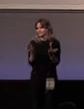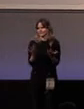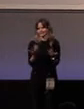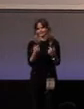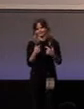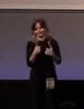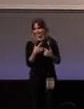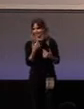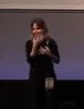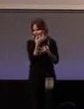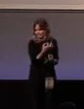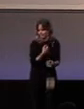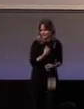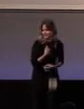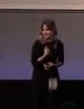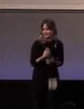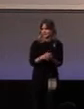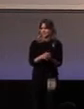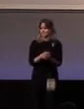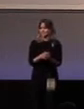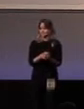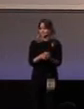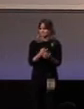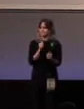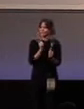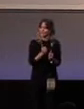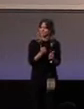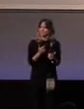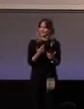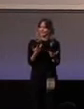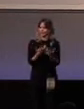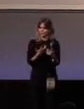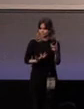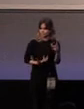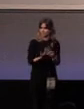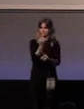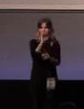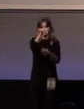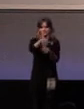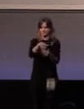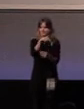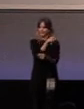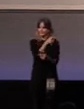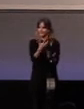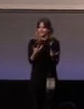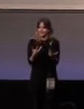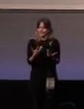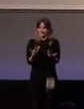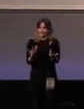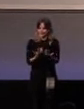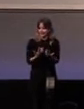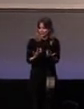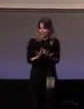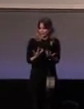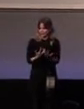mee aan zo een ode to capture is inclusief future how will the